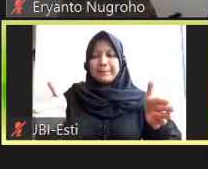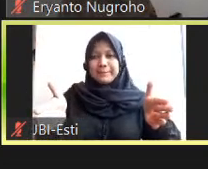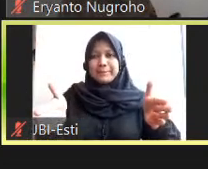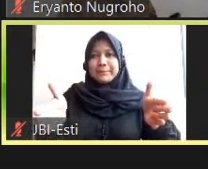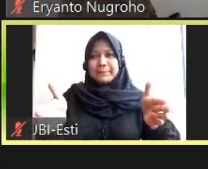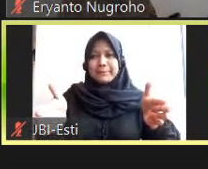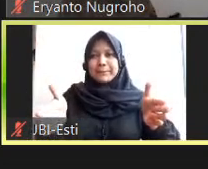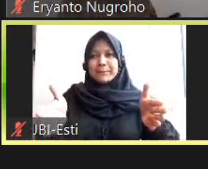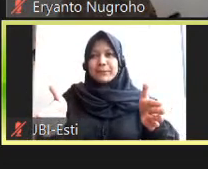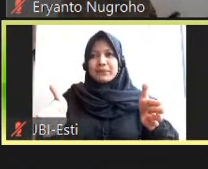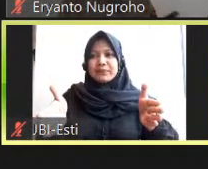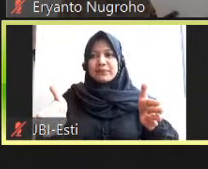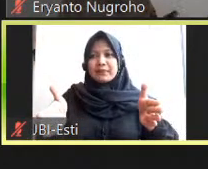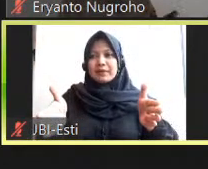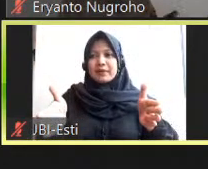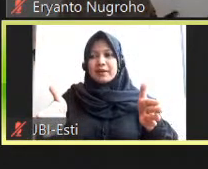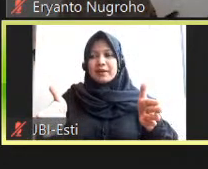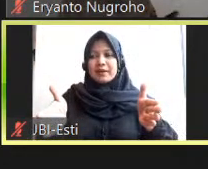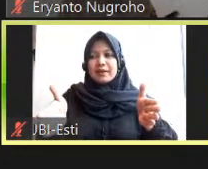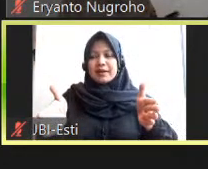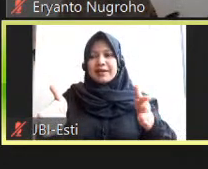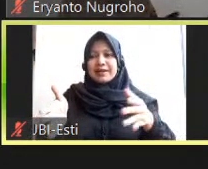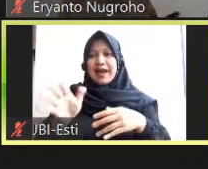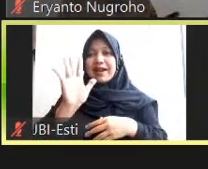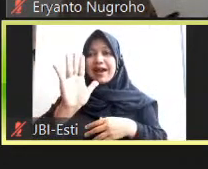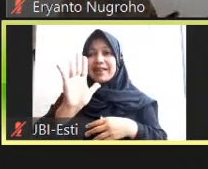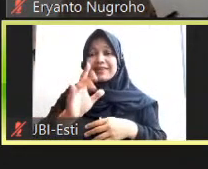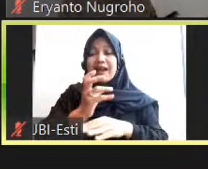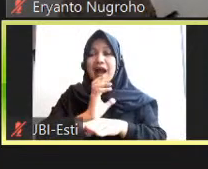si blokade jalan sehingga ambulans ini